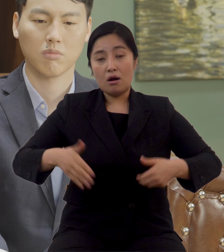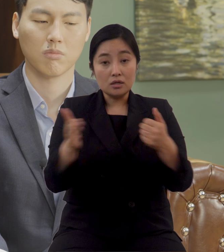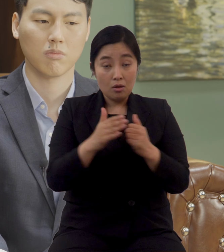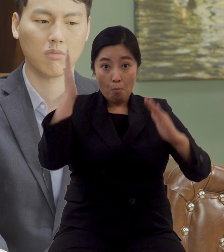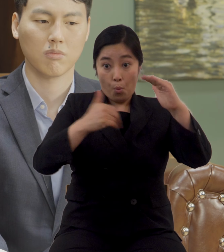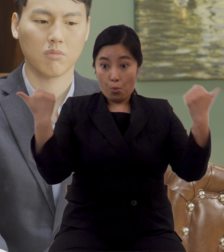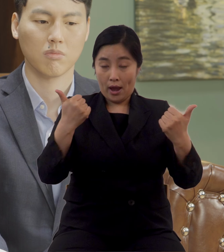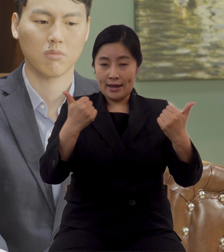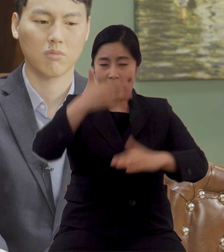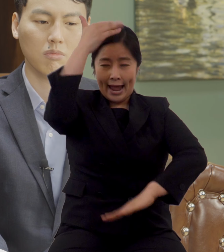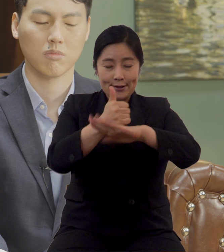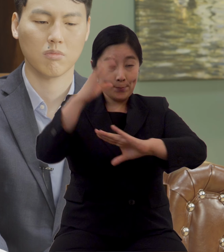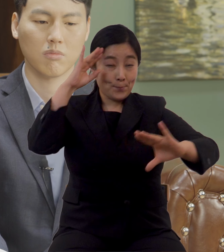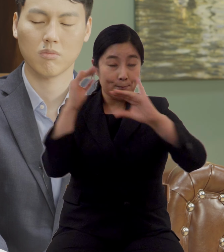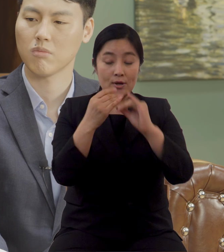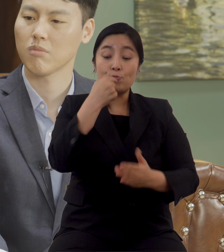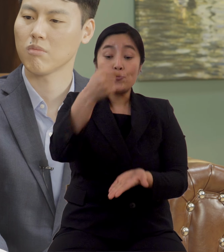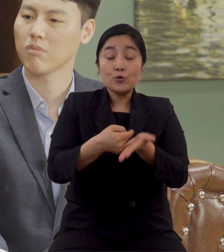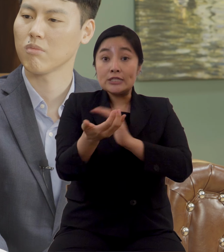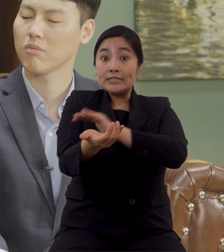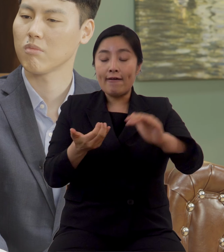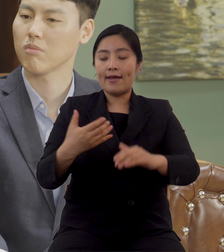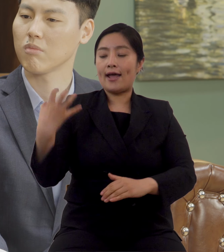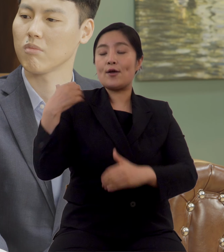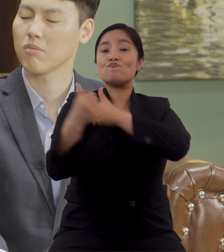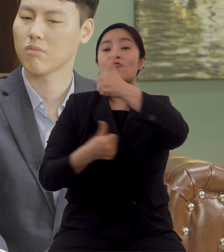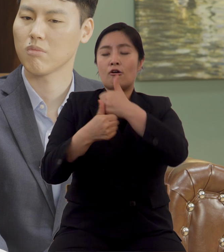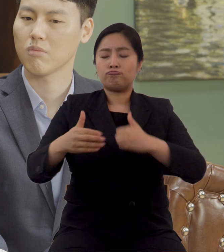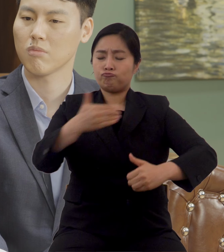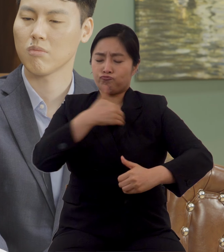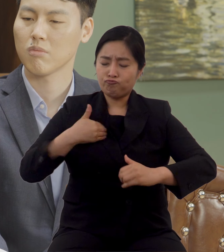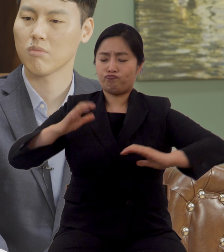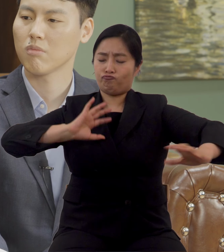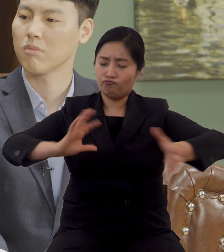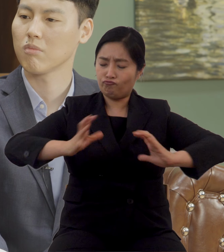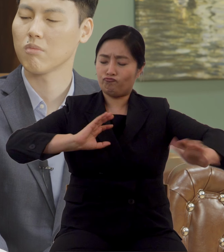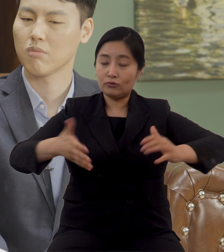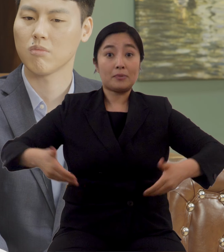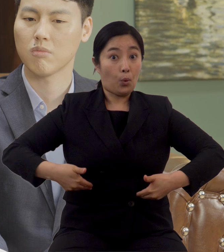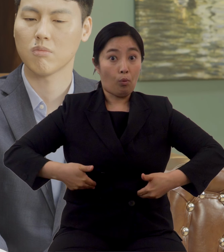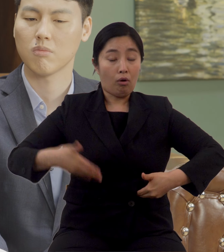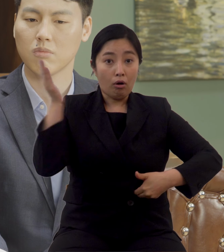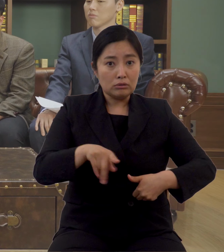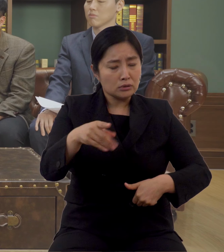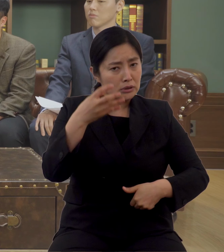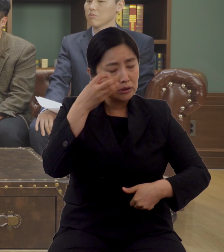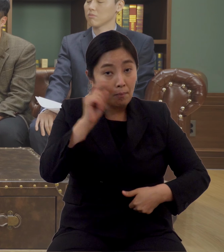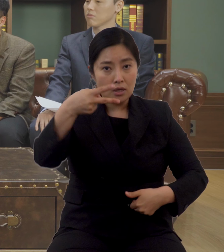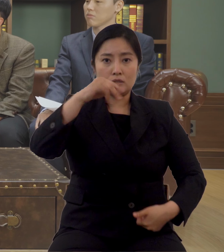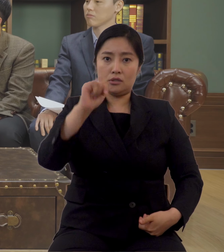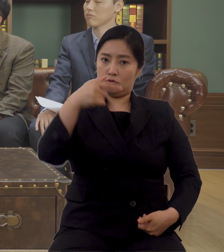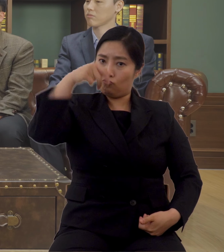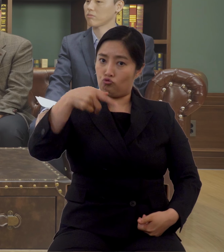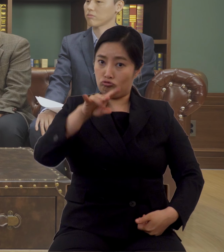들어가기 때문에 본회의 최종 동의안의 상정 이전에 상임위에서 충분한 검토가 이루어져야 되는데요. 그런데